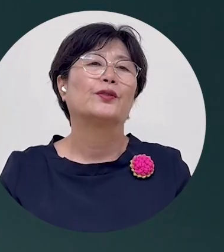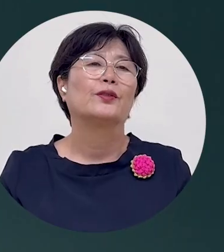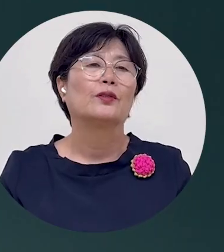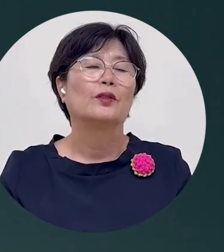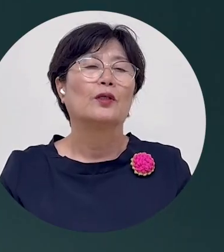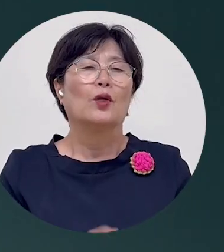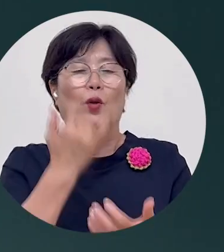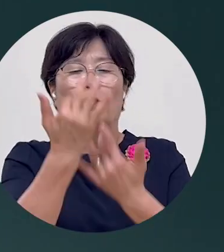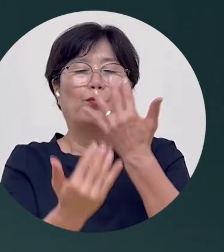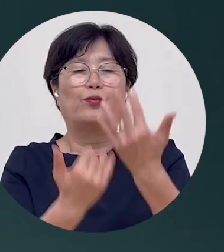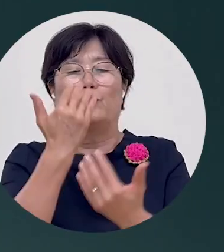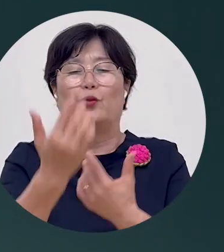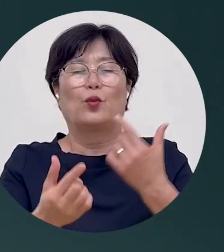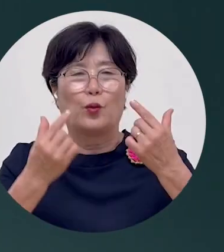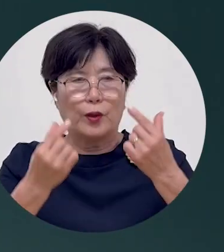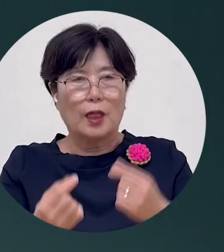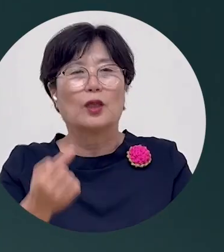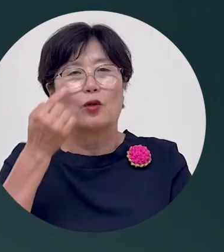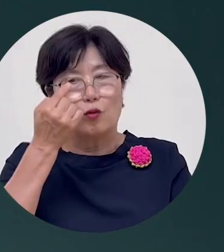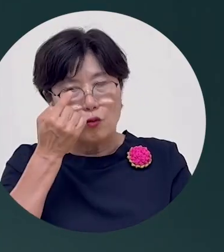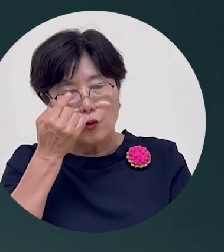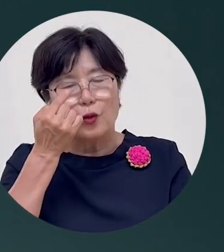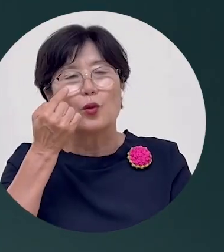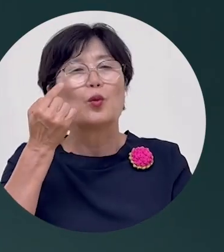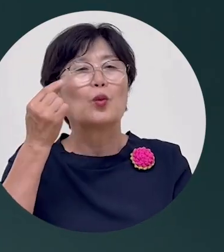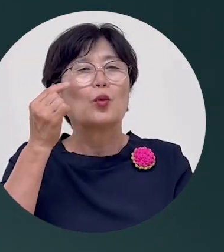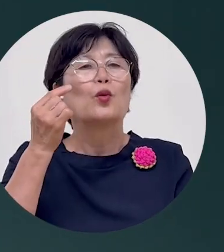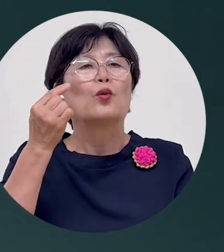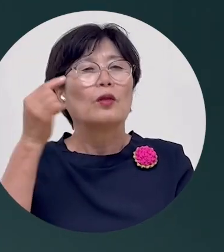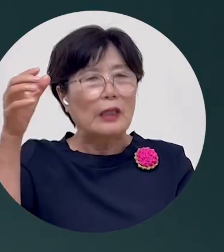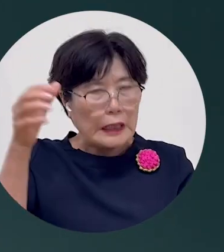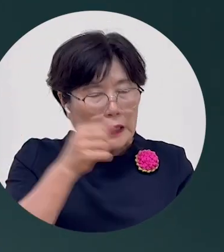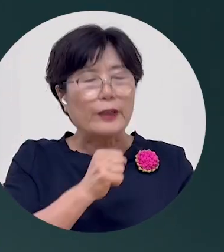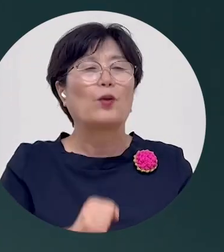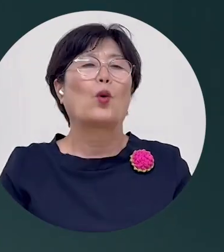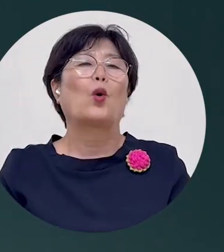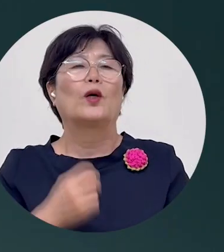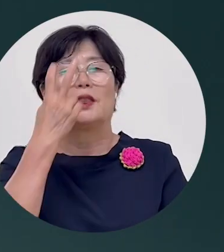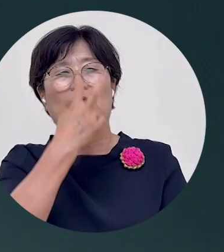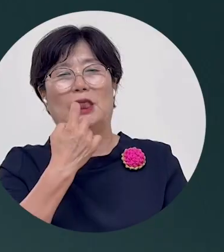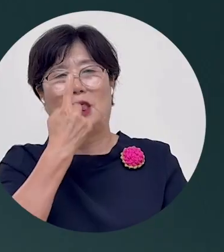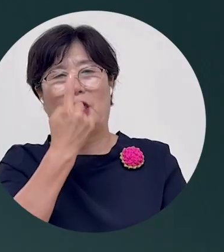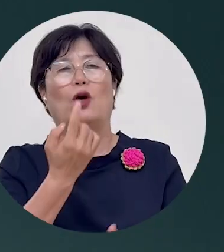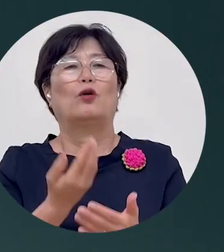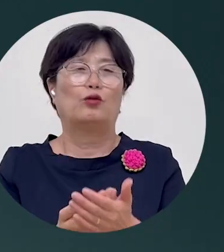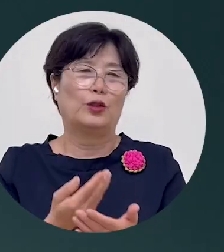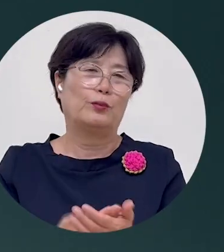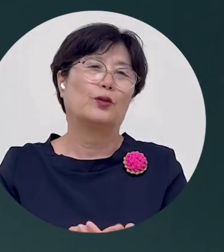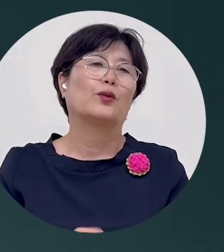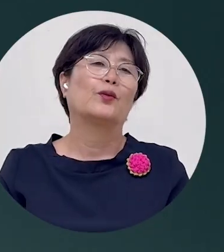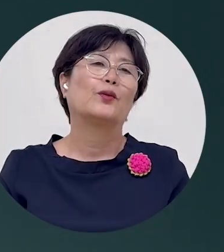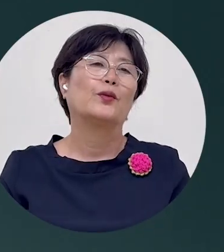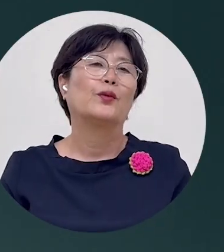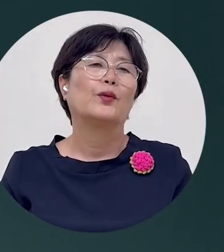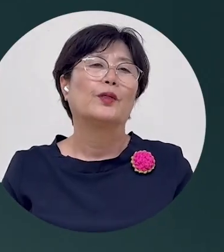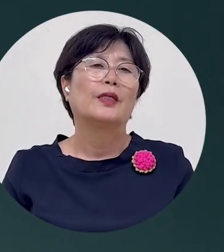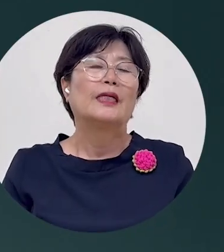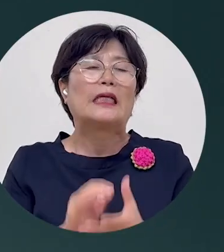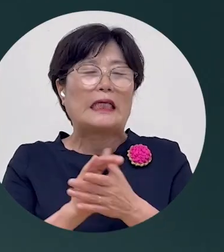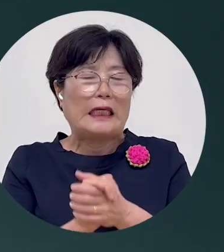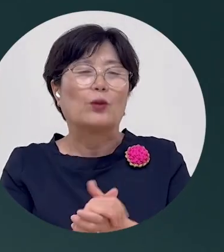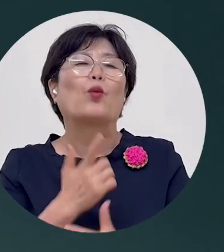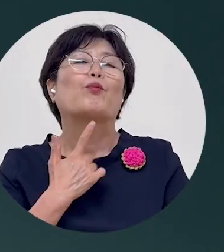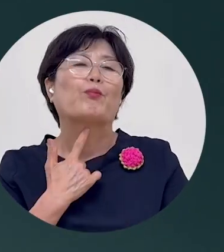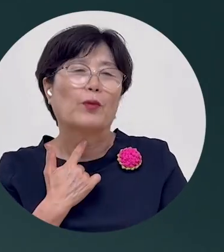불꽃 같은 눈동자로 지켜주십시오. 이렇게 기도를 해본 적도 있을 것이고